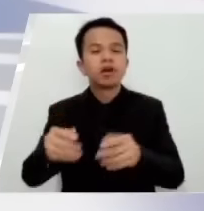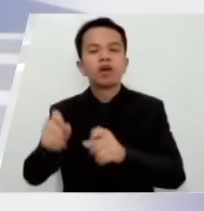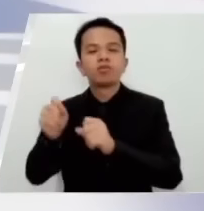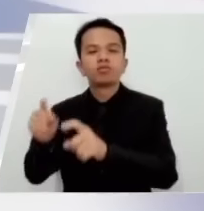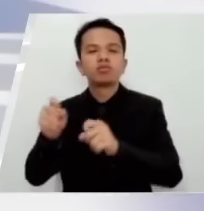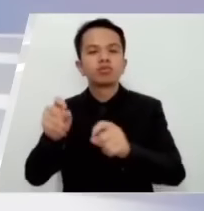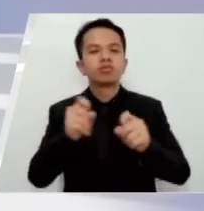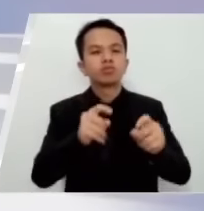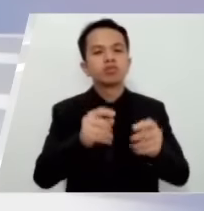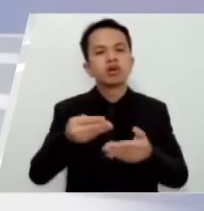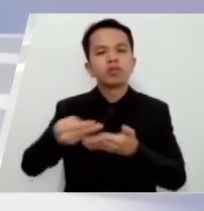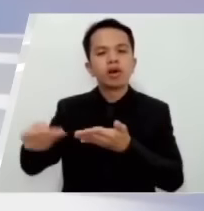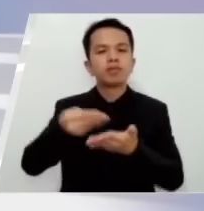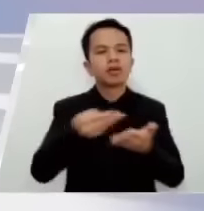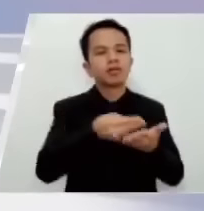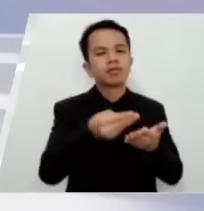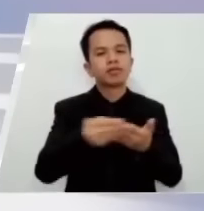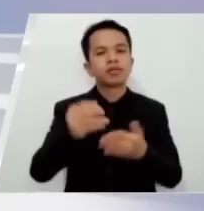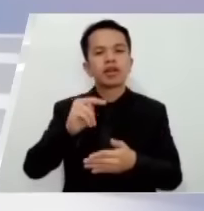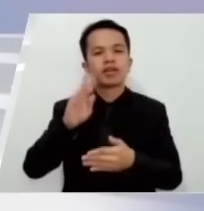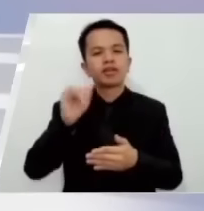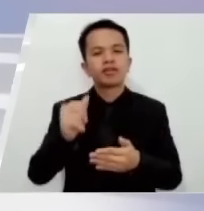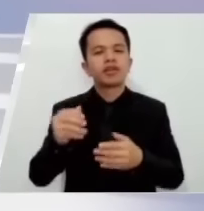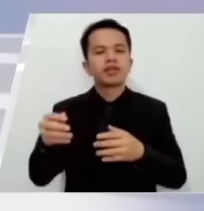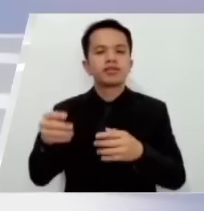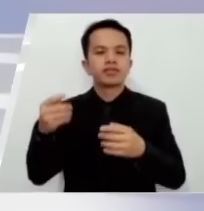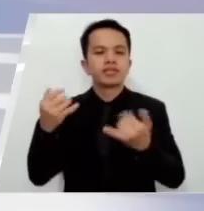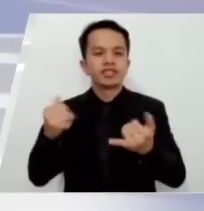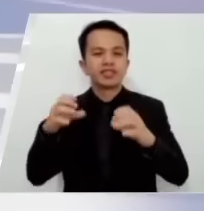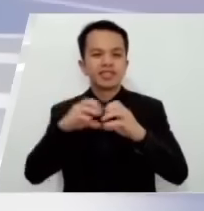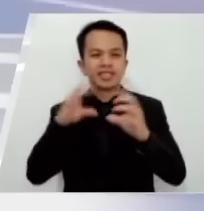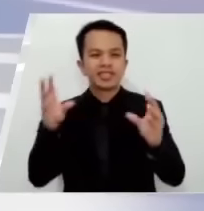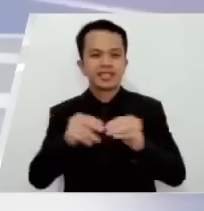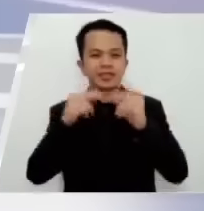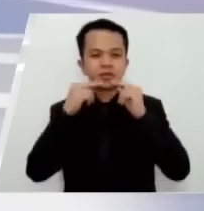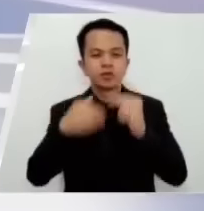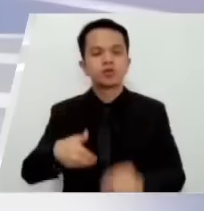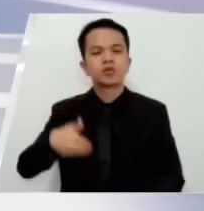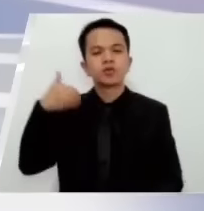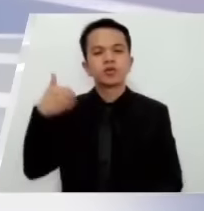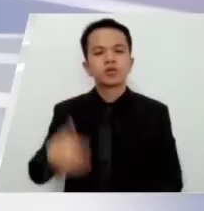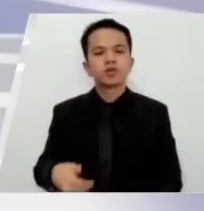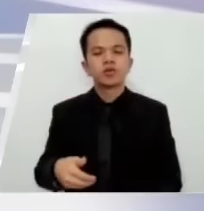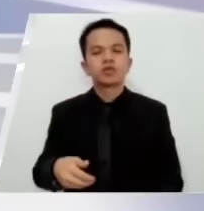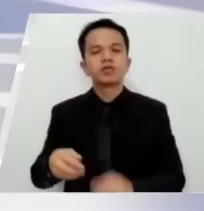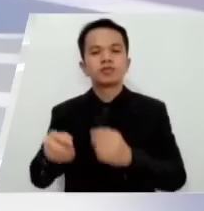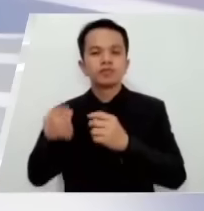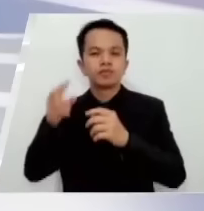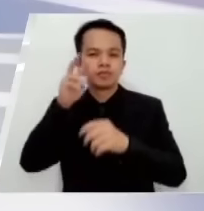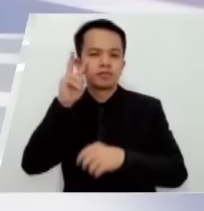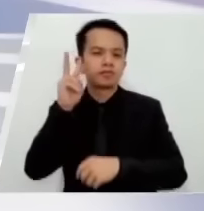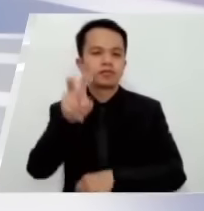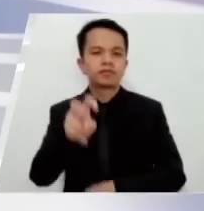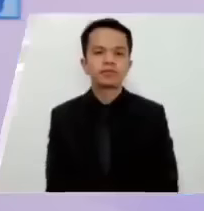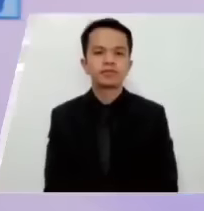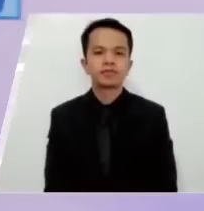ngayong harvest season para sa GMA integrated news ako si salima refran ang inyong